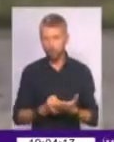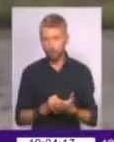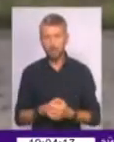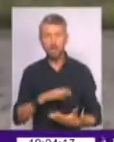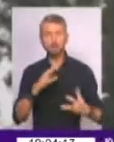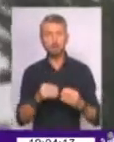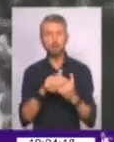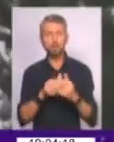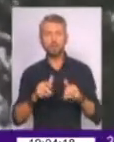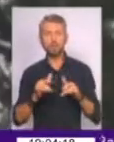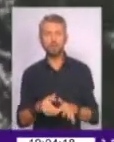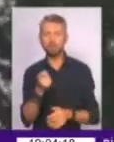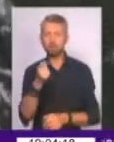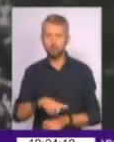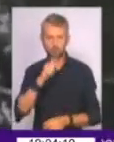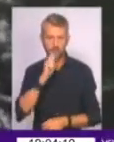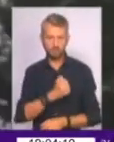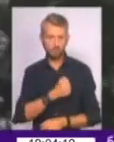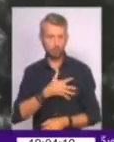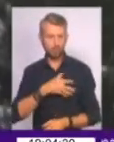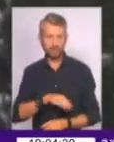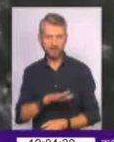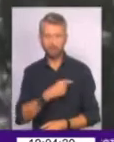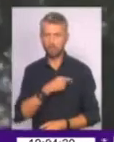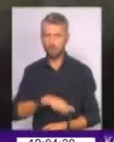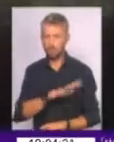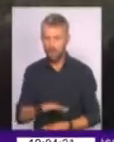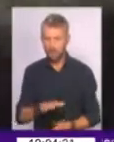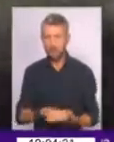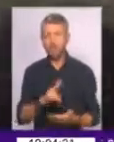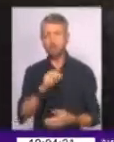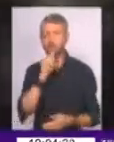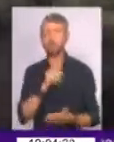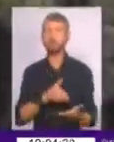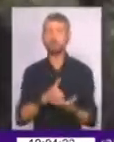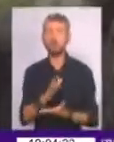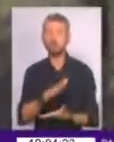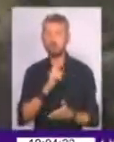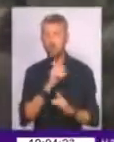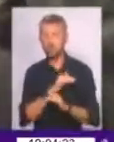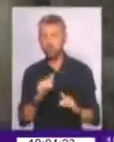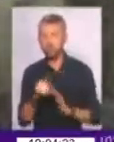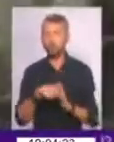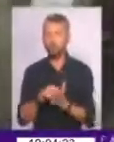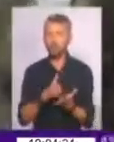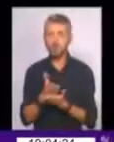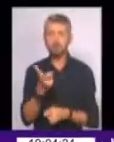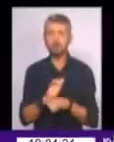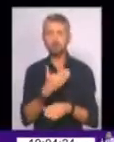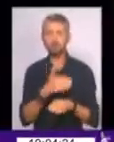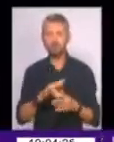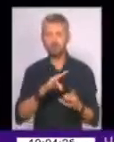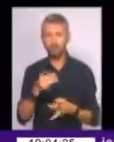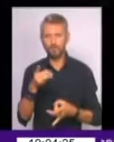Внаслідок бойових дій жоден український військовий не загинув та не був поранений. На Луганському напрямку було тихо, а ось на Донецькому більша частина провокацій з